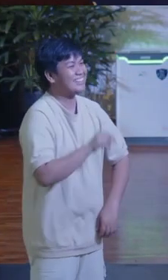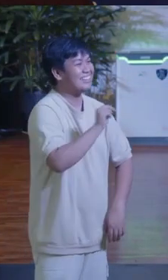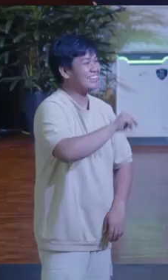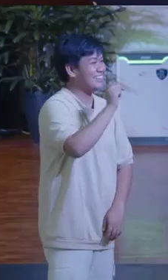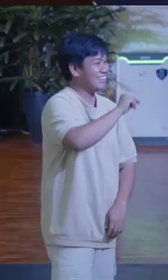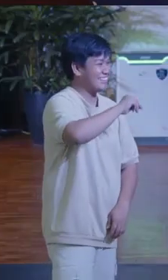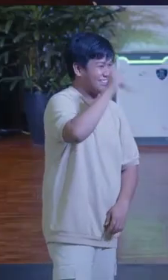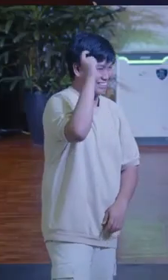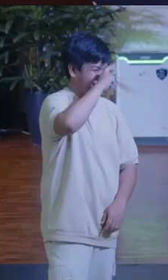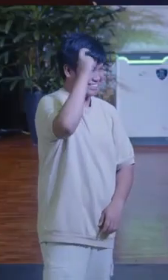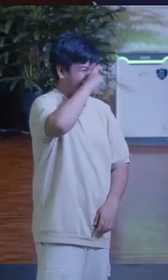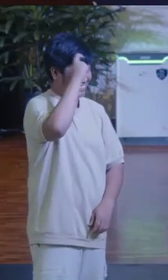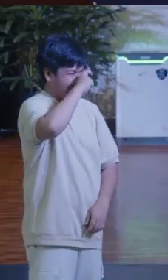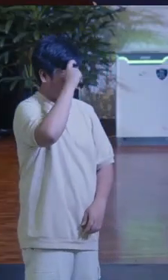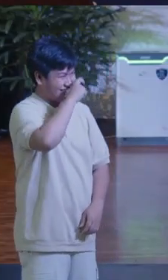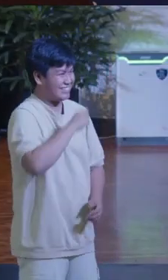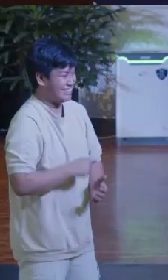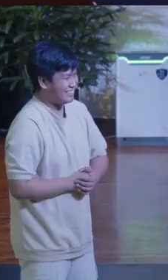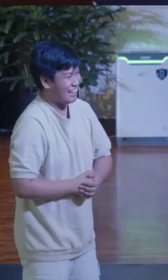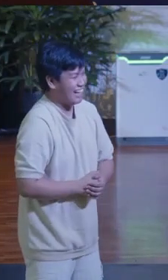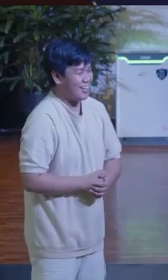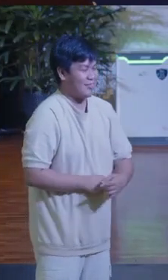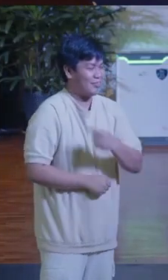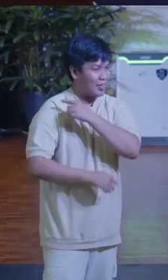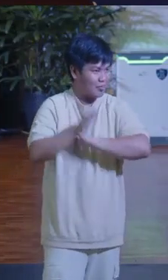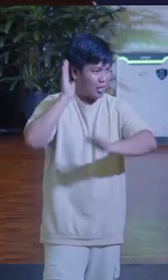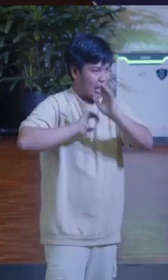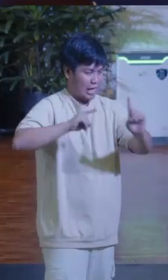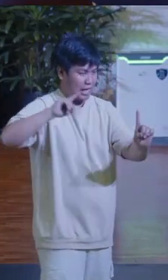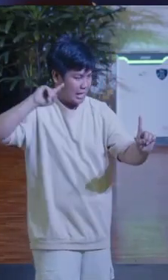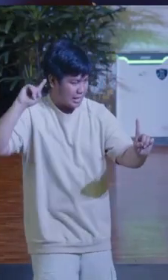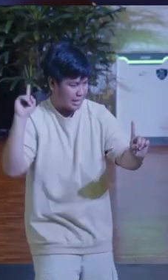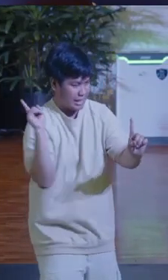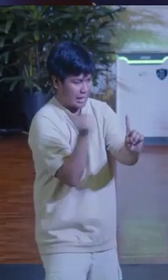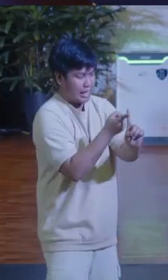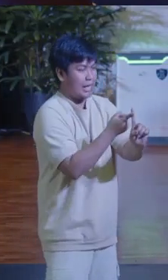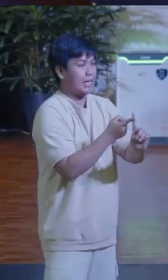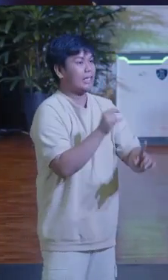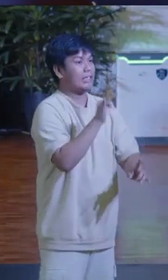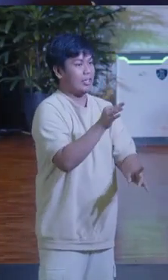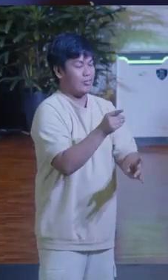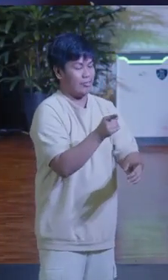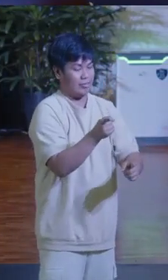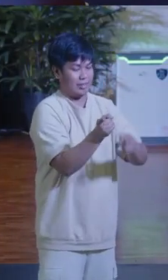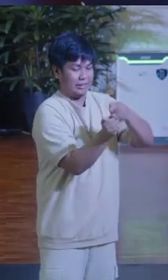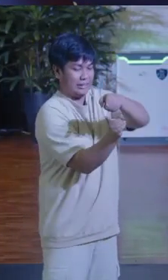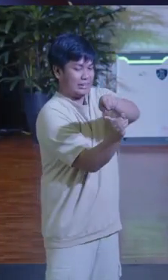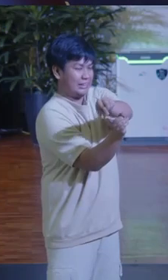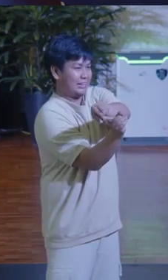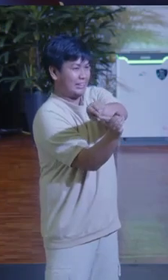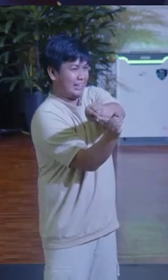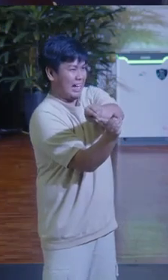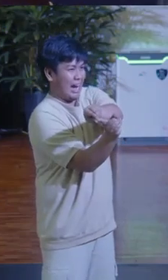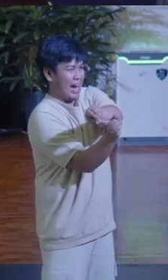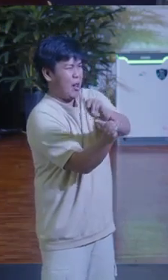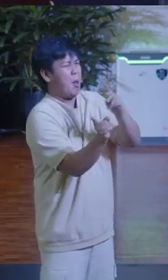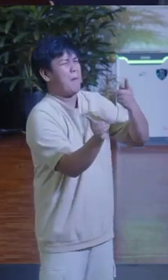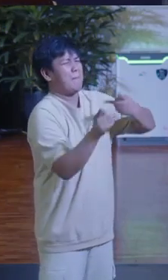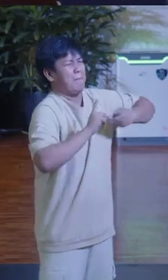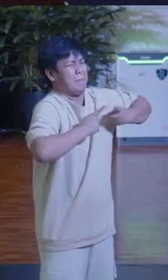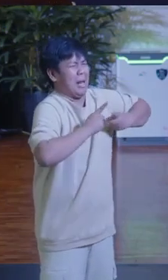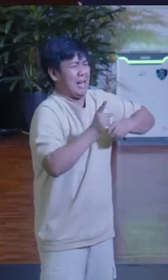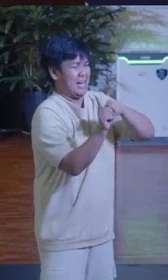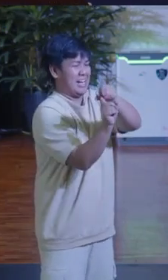dun sa pinakamalapit sa kanya. Kasi yung hagupit ng pagi, mas masakit dun sa dulo. Kaya